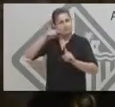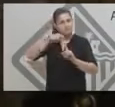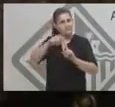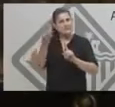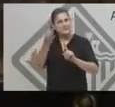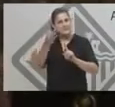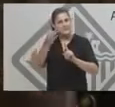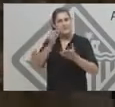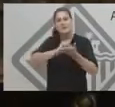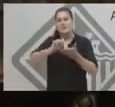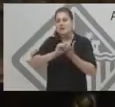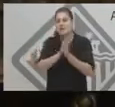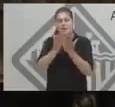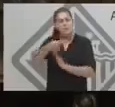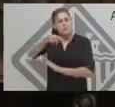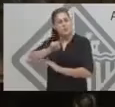d'escriure el millor llibre del món.